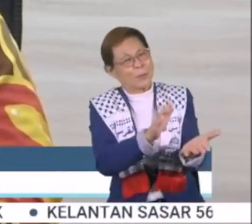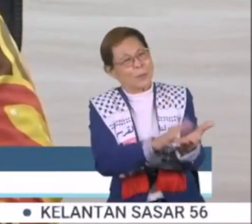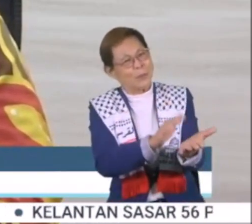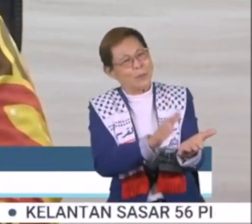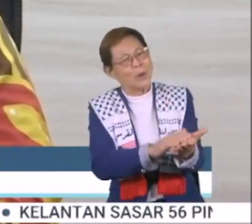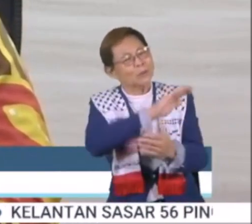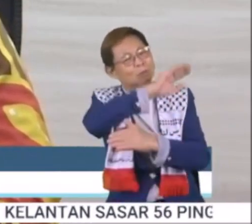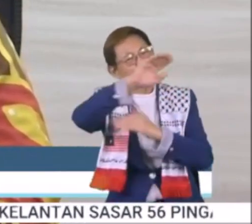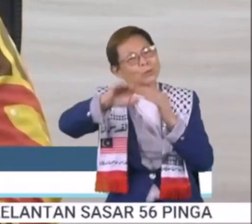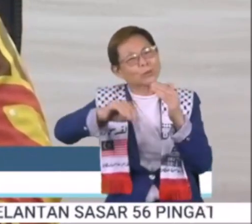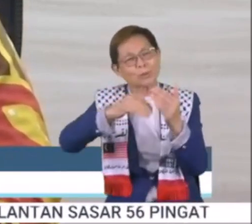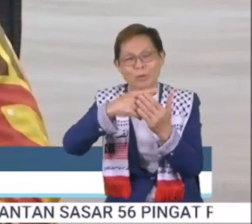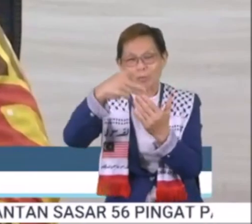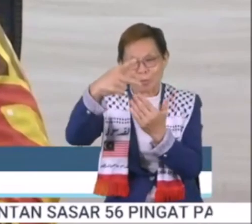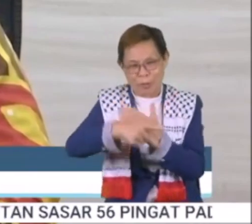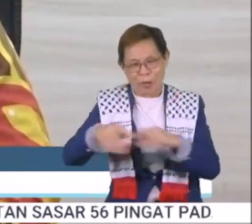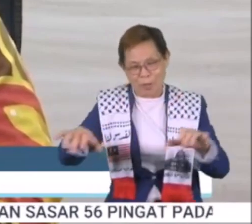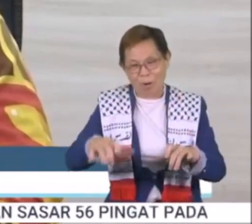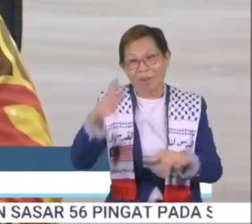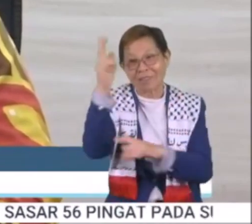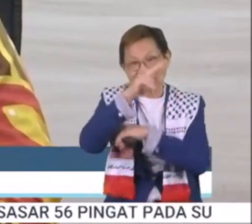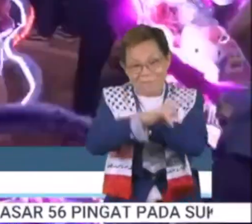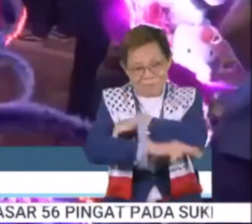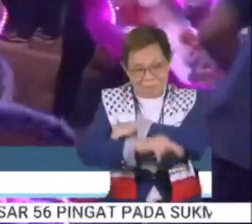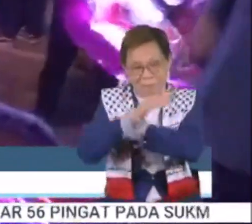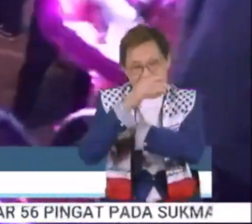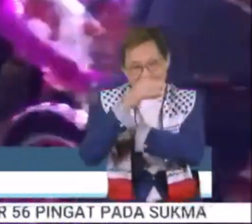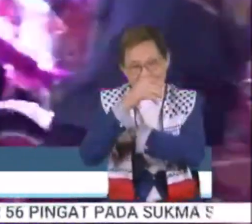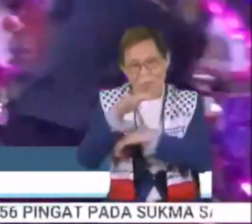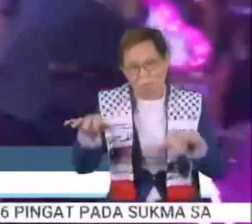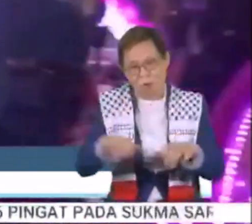kepada segala inisiatif yang dilakukan oleh Kerajaan Negeri Melaka.